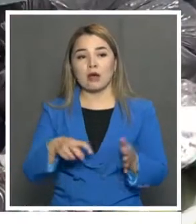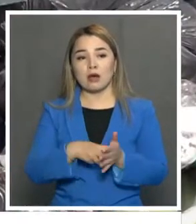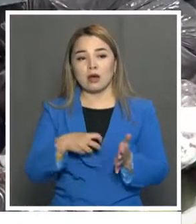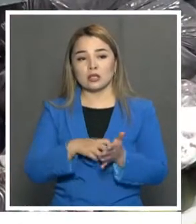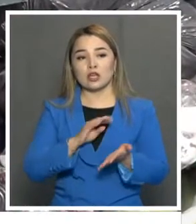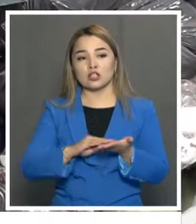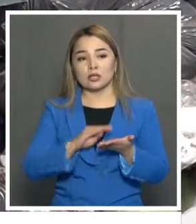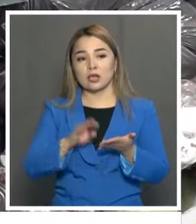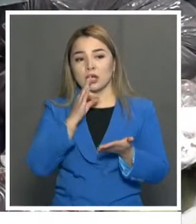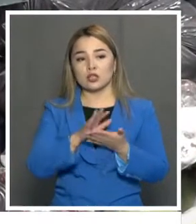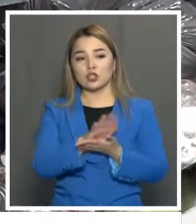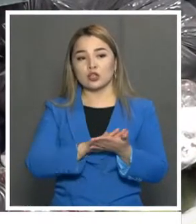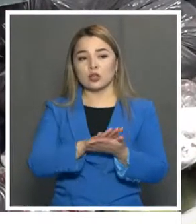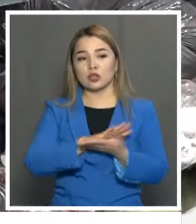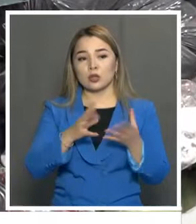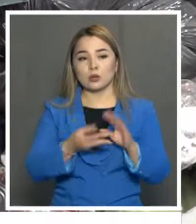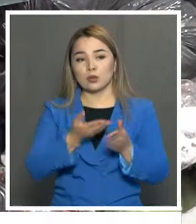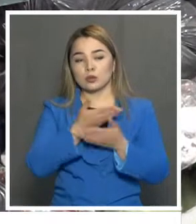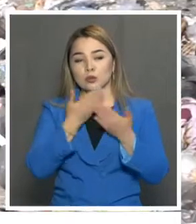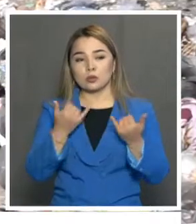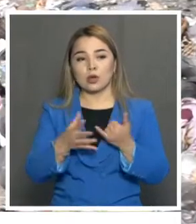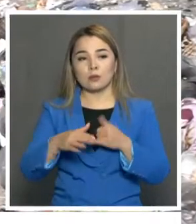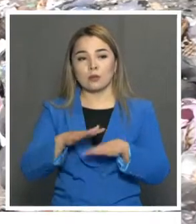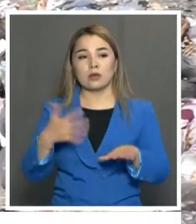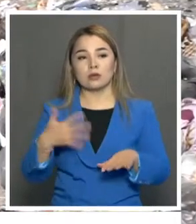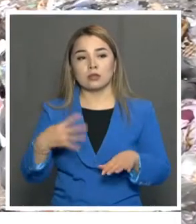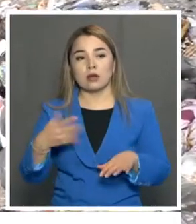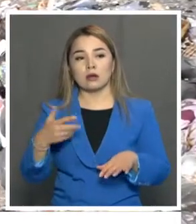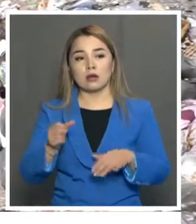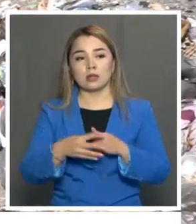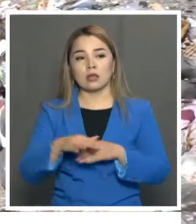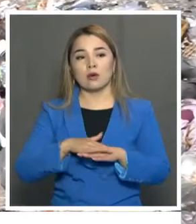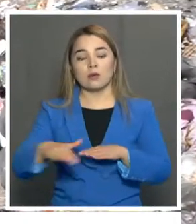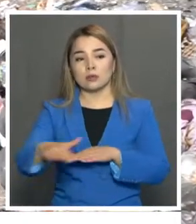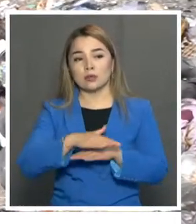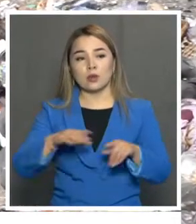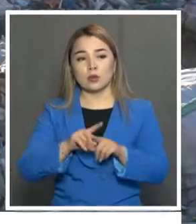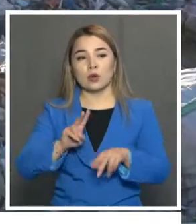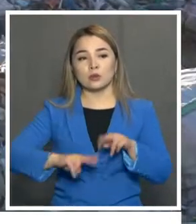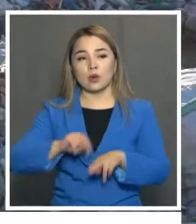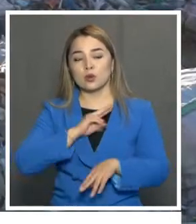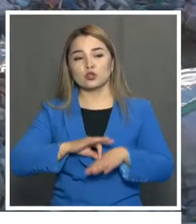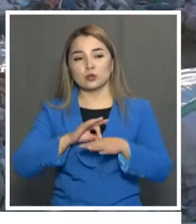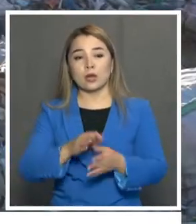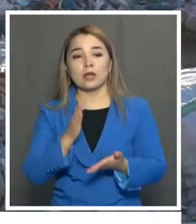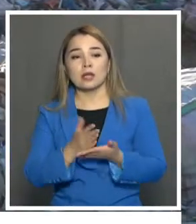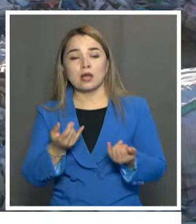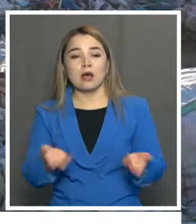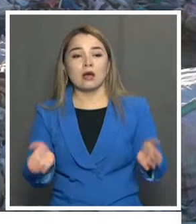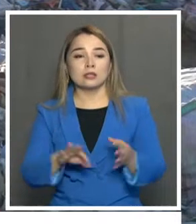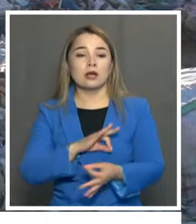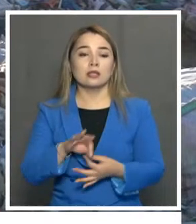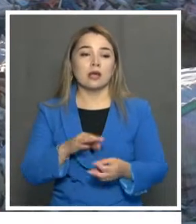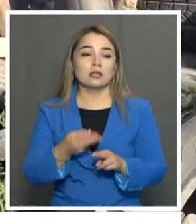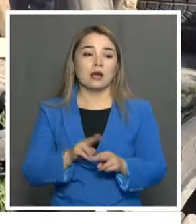жолдадық, нәтижесіз дейді. Қазір Көкшетауда аумағы 40 гектар болатын полигон құрылысының жобасы әзір. Алайда қатты қалдықтарды төгетін